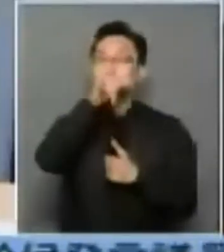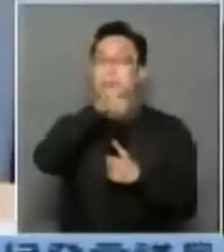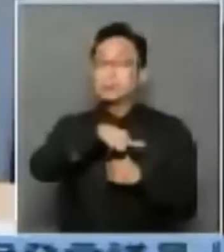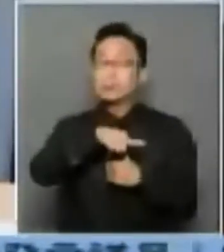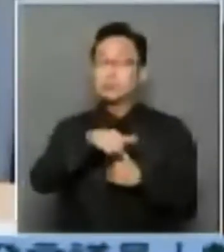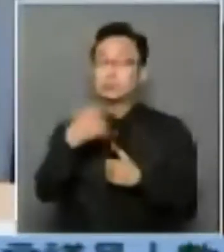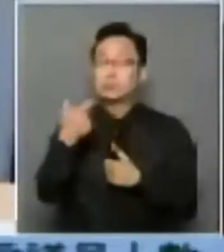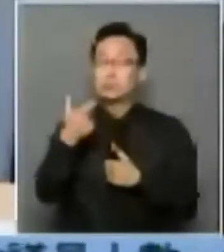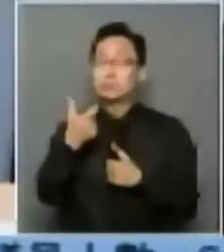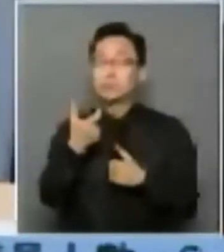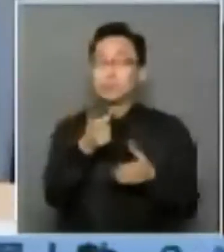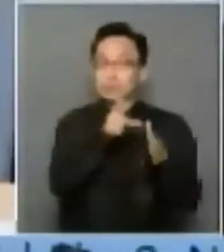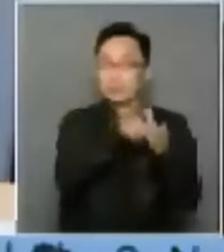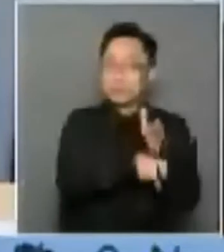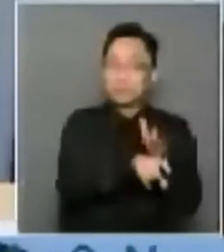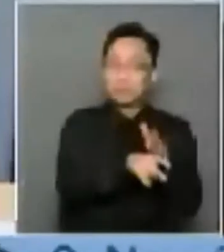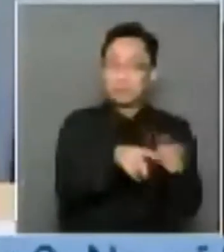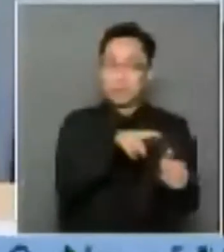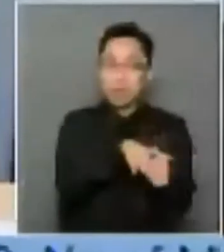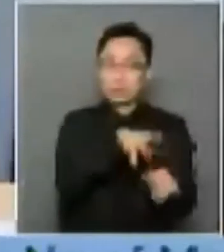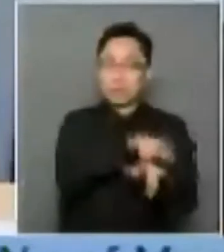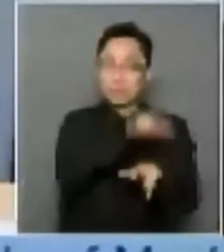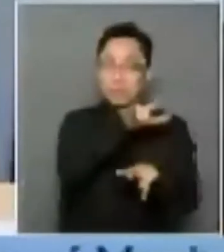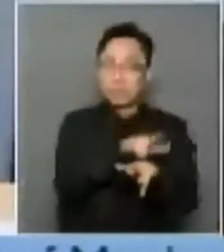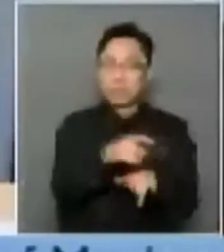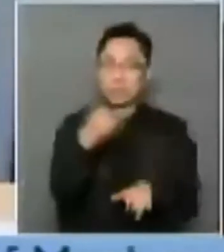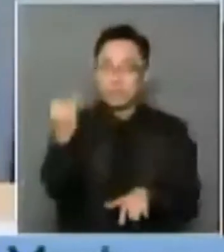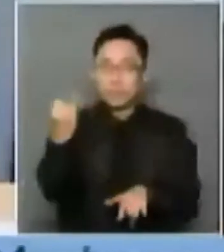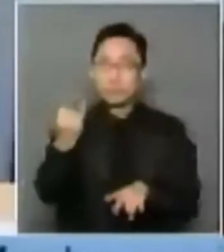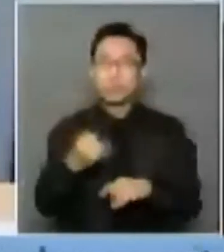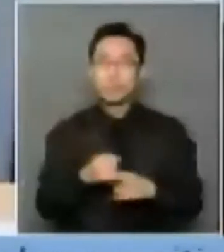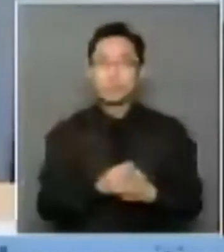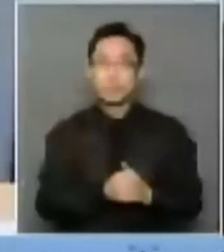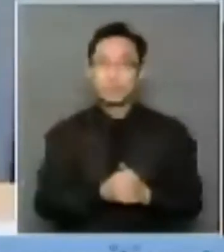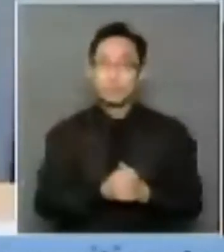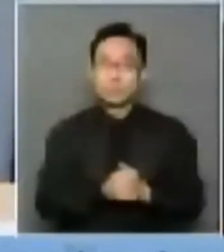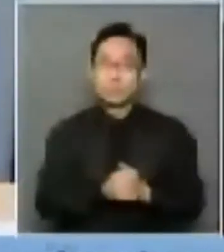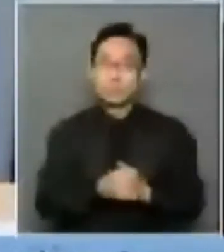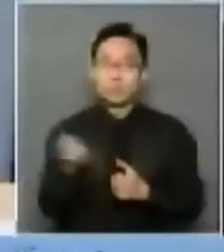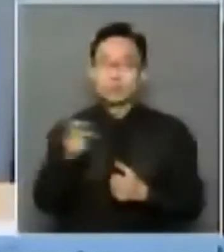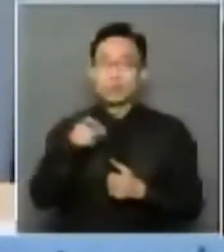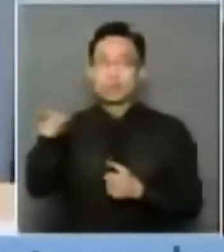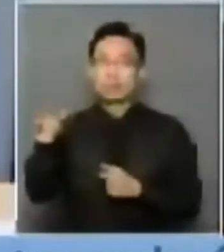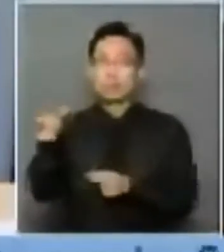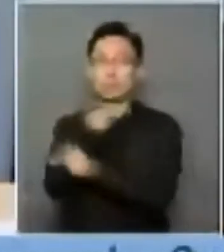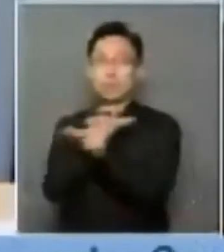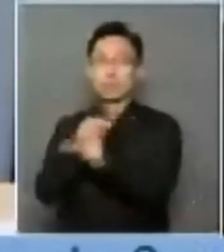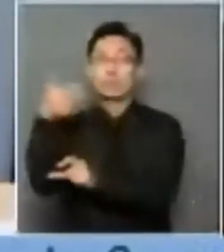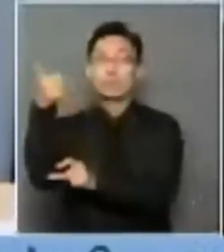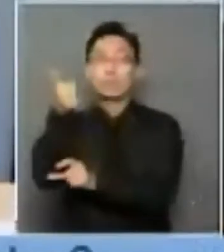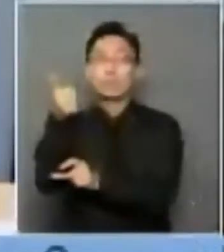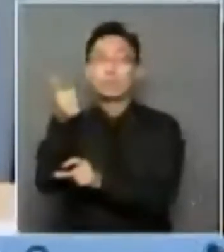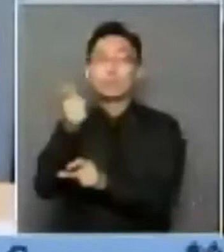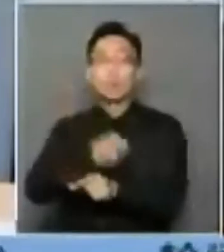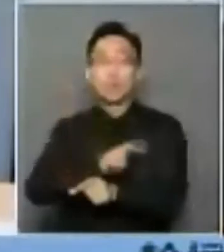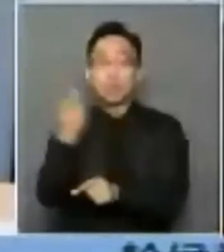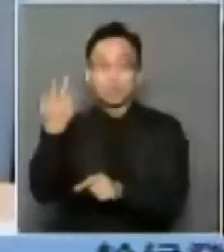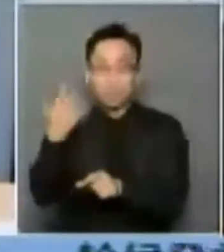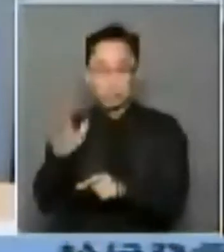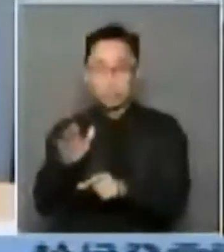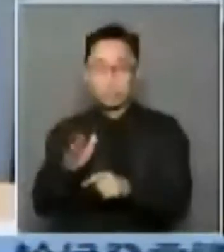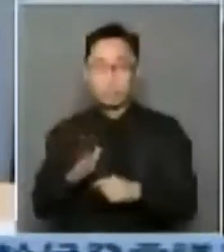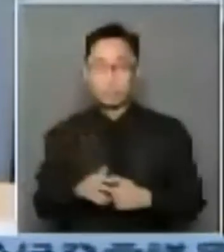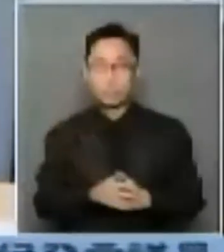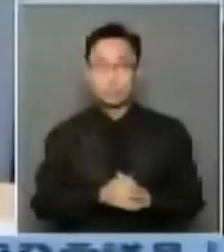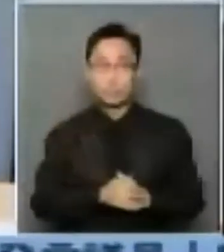強積金户口度係唔啱嘅，咁就。這個曾俊華呢就改了，是